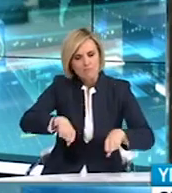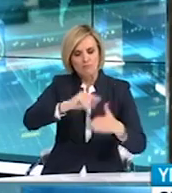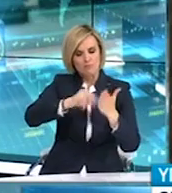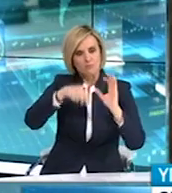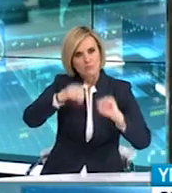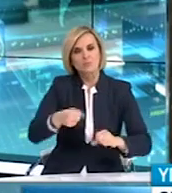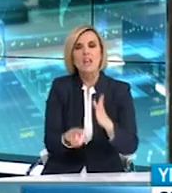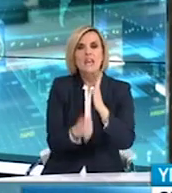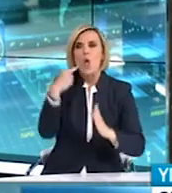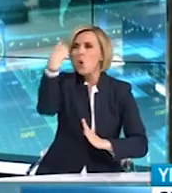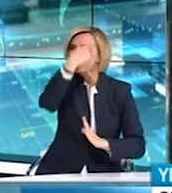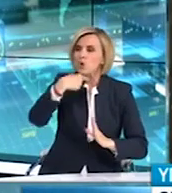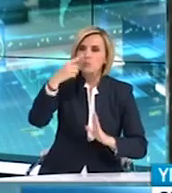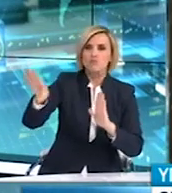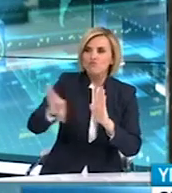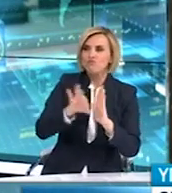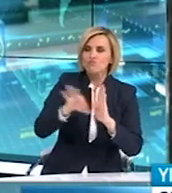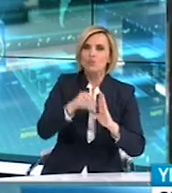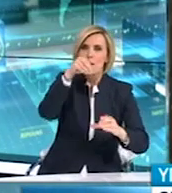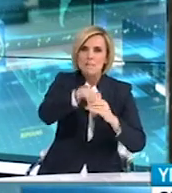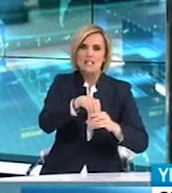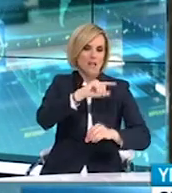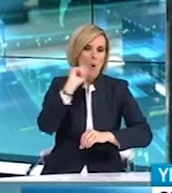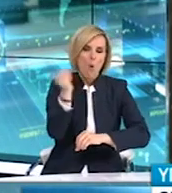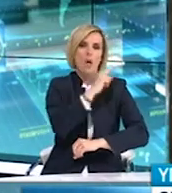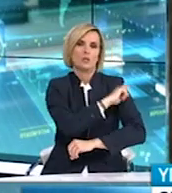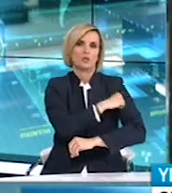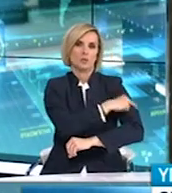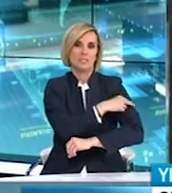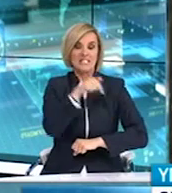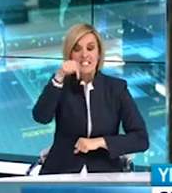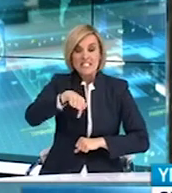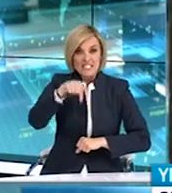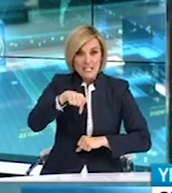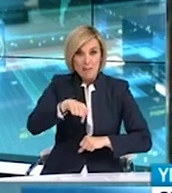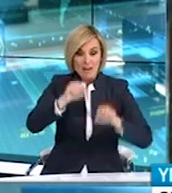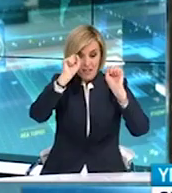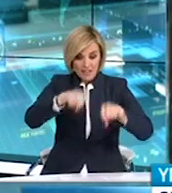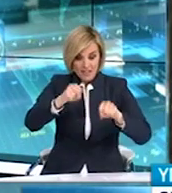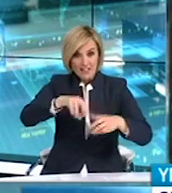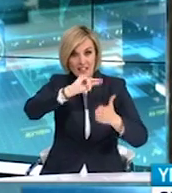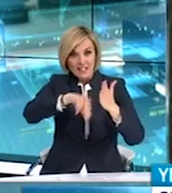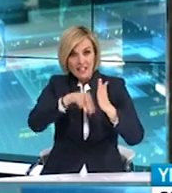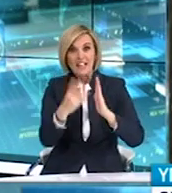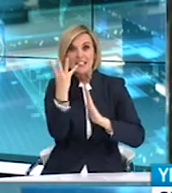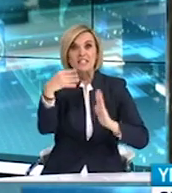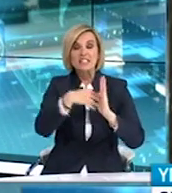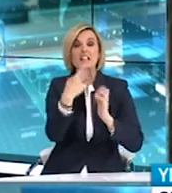νέο προσωπικό προσλαμβάνεται στο Εθνικό Σύστημα Υγείας. Ήδη οι εγκρίσεις σήμερα έχουν ξεπεράσει τις